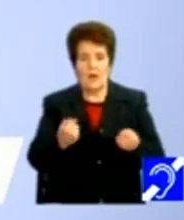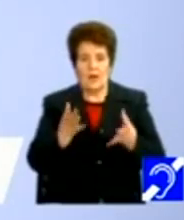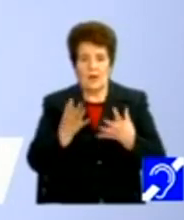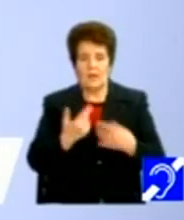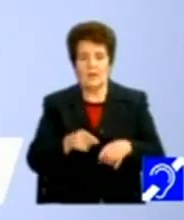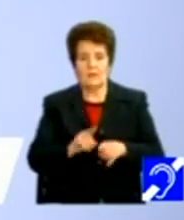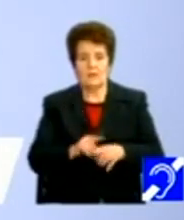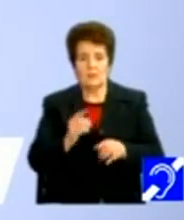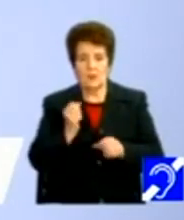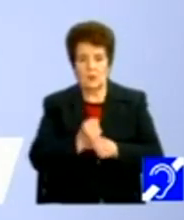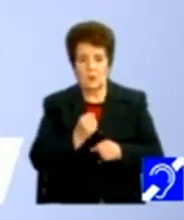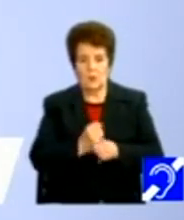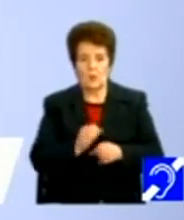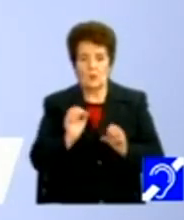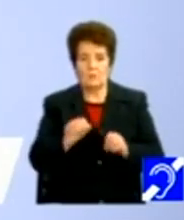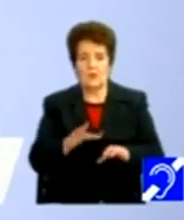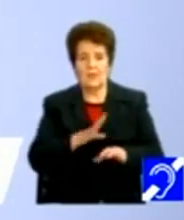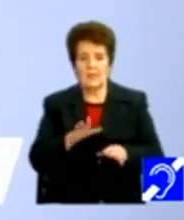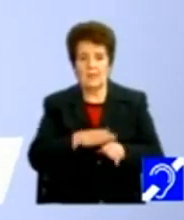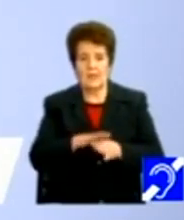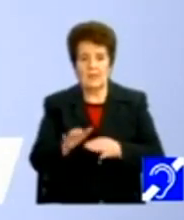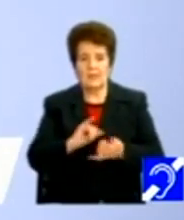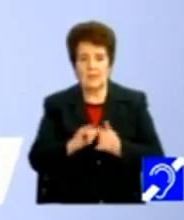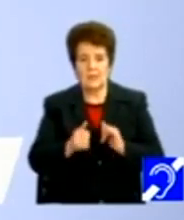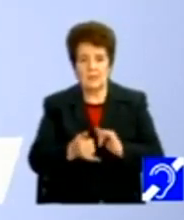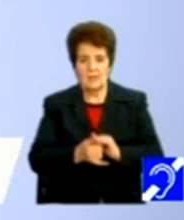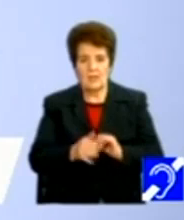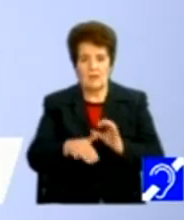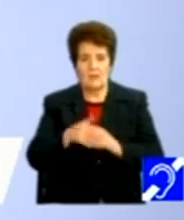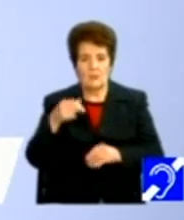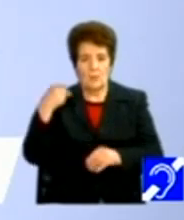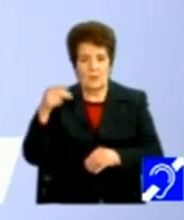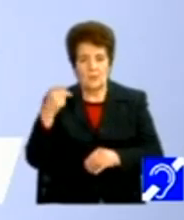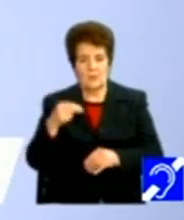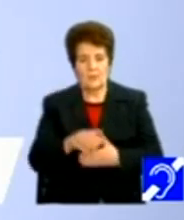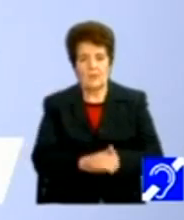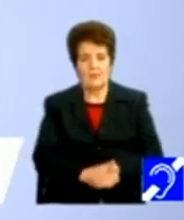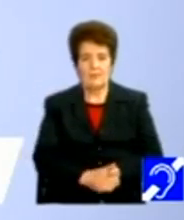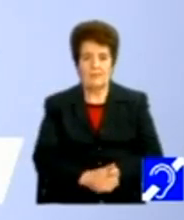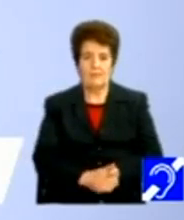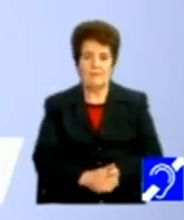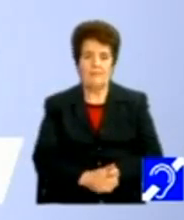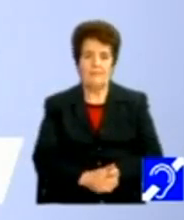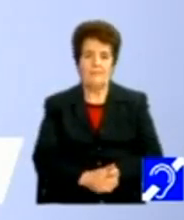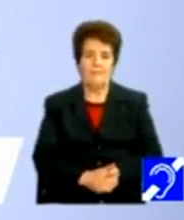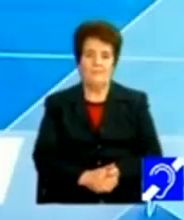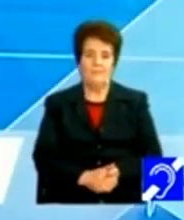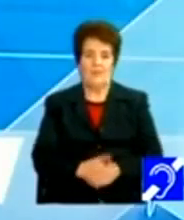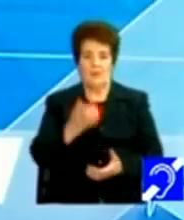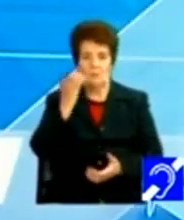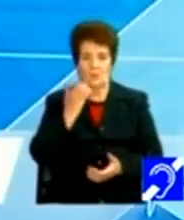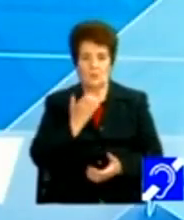acest lucru se poate realiza doar în condițiile în care va fi ales un președinte unionist. Da, iată,